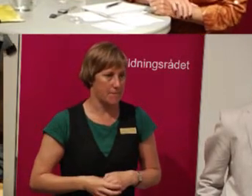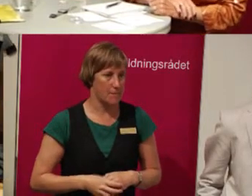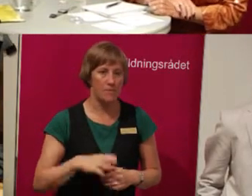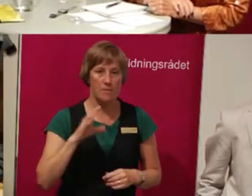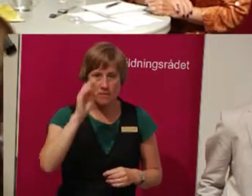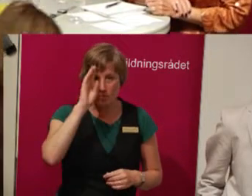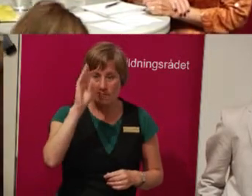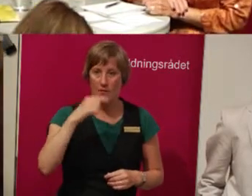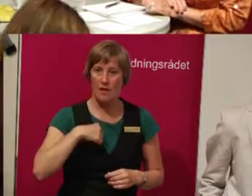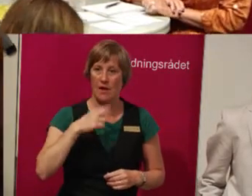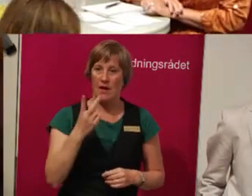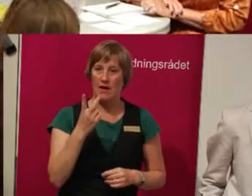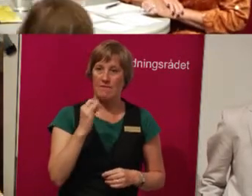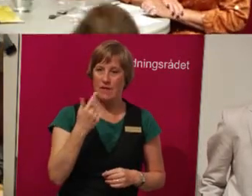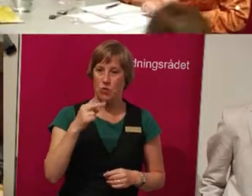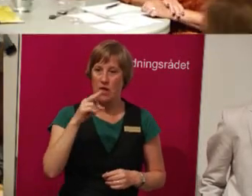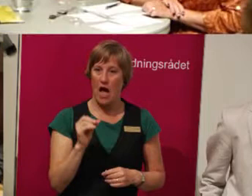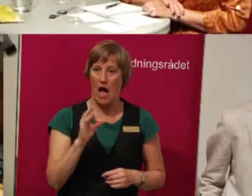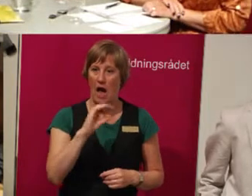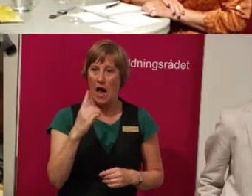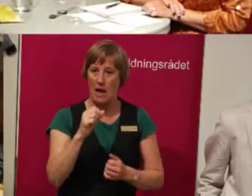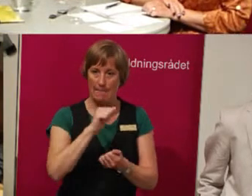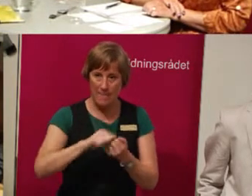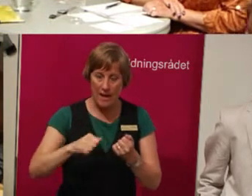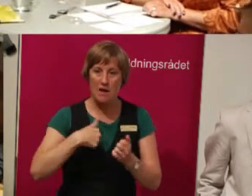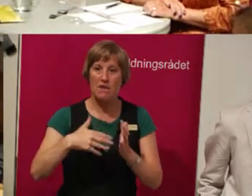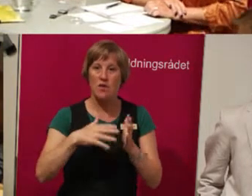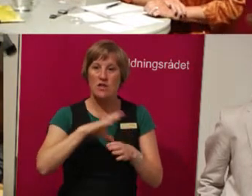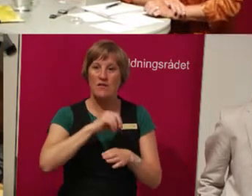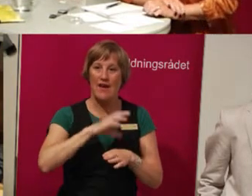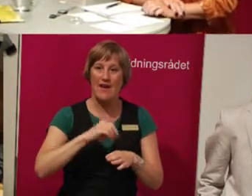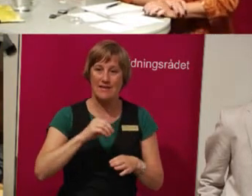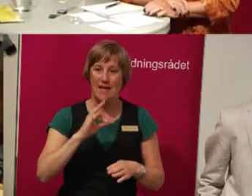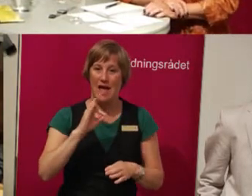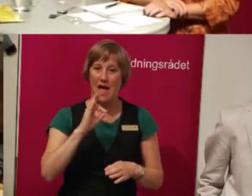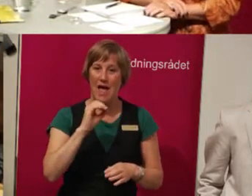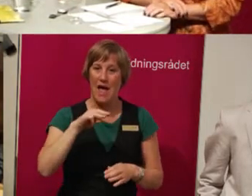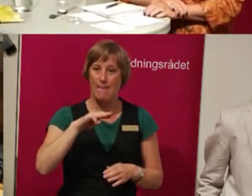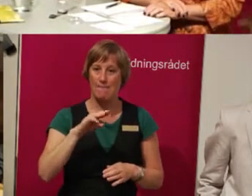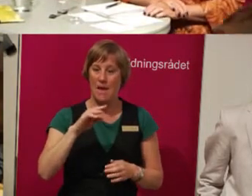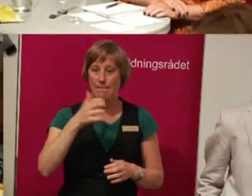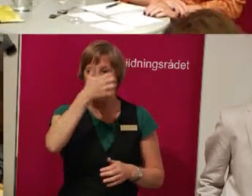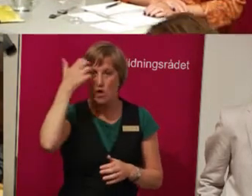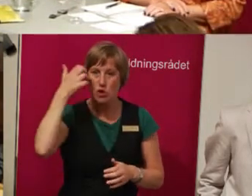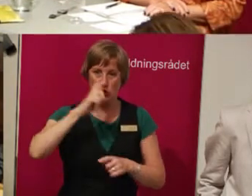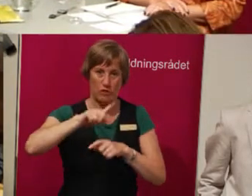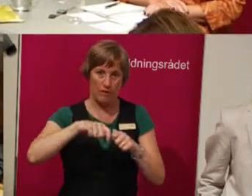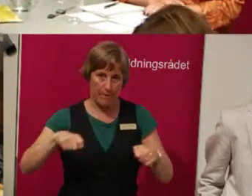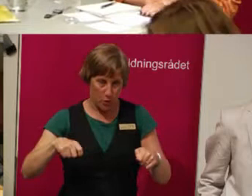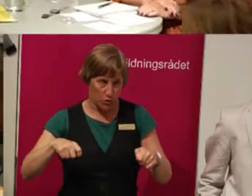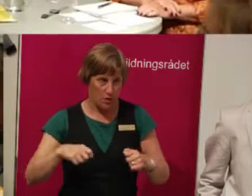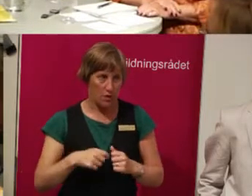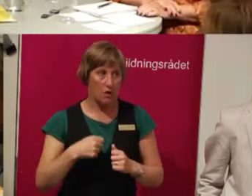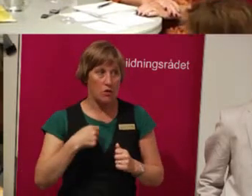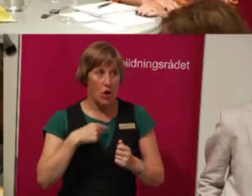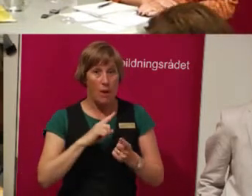Ja, hej, jag heter Victoria Hallberg, kommer från Sveriges hembygdsförbund. Och ja, jag blev